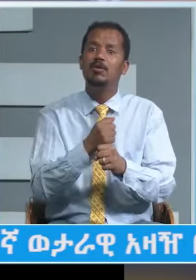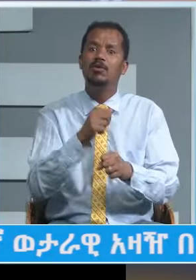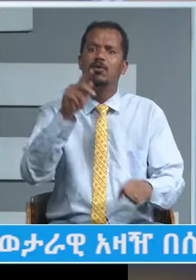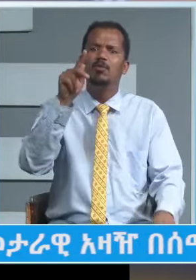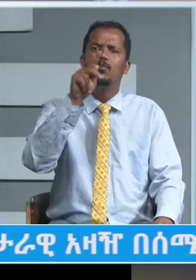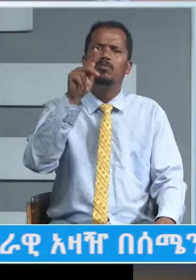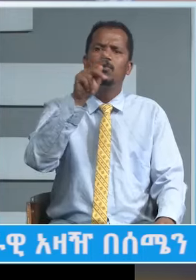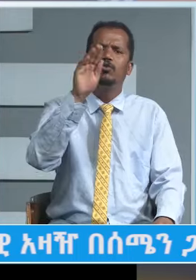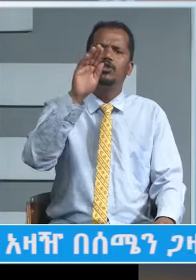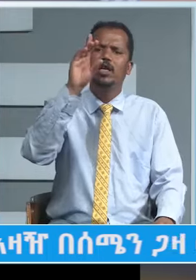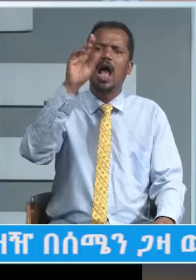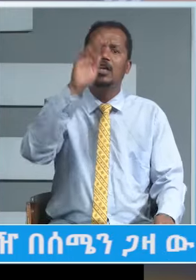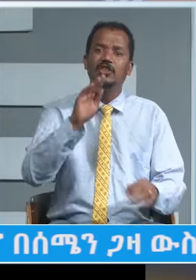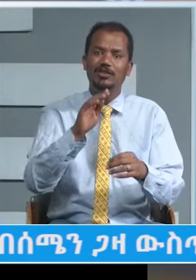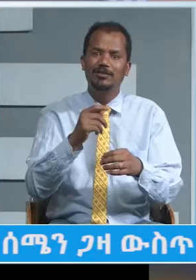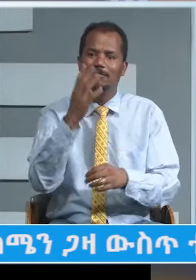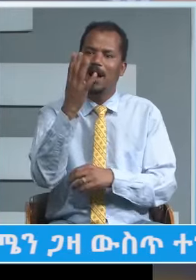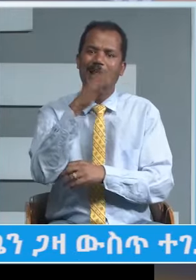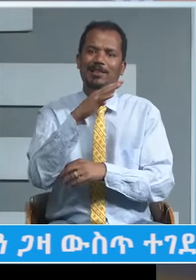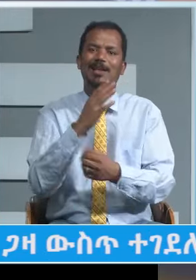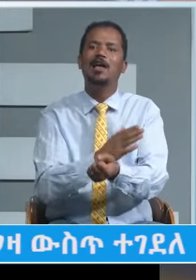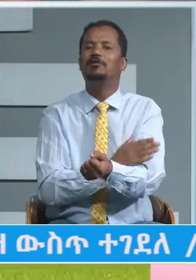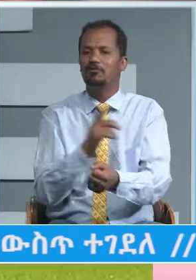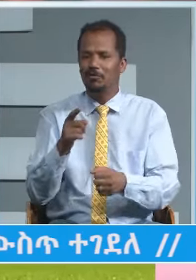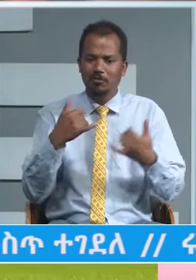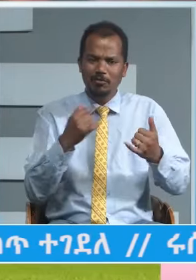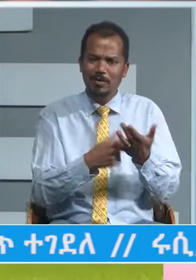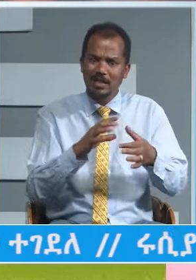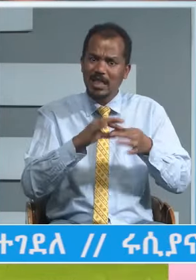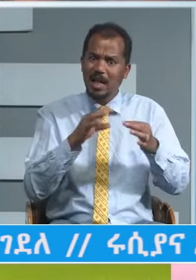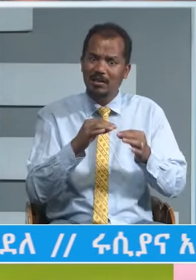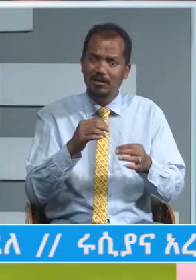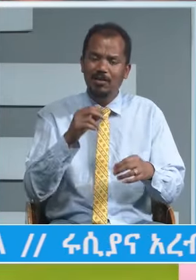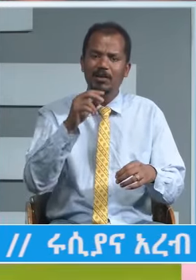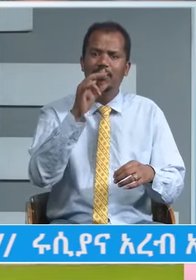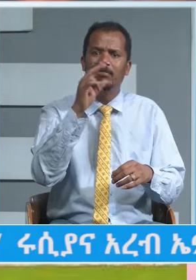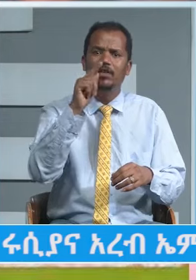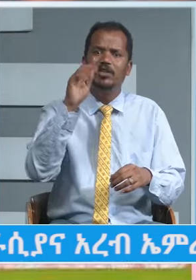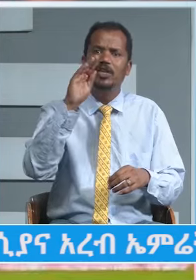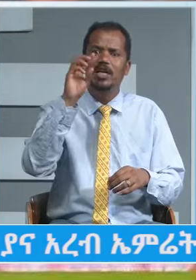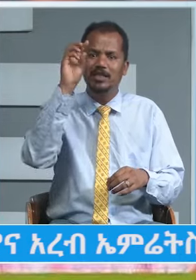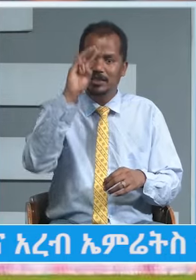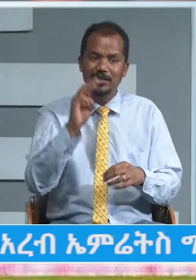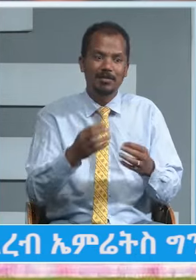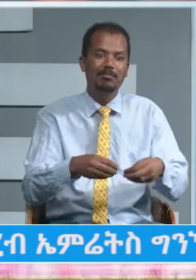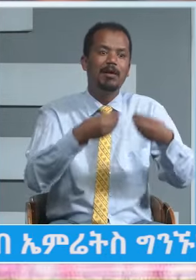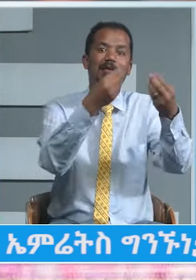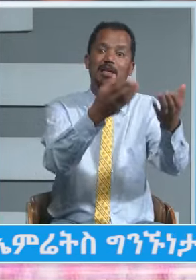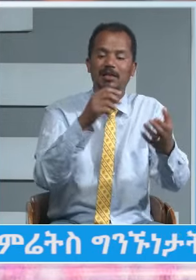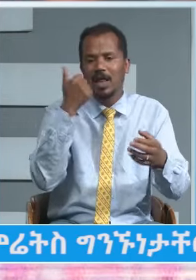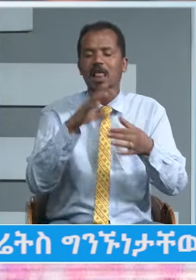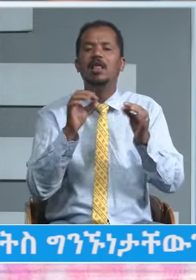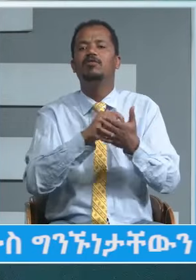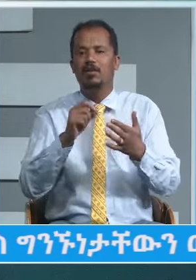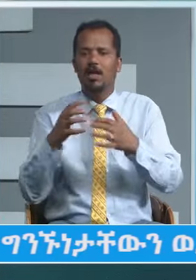በ1966 ዓ.ም ፑሽካሽ ይዞት የነበረውን ሪከርድ በአራት ቀናት ማሻሻል ችሏል። ተጫዋቹ በዚህ ታሪካዊ ጨዋታ ቪኒሺየስ ያስቆጠራትን ግብ አመቻችቶ በማቀበል